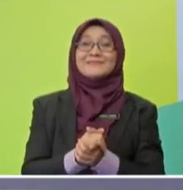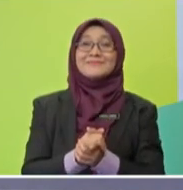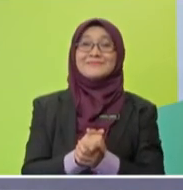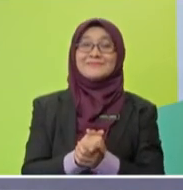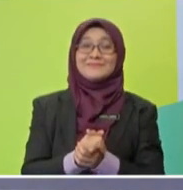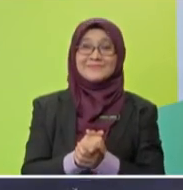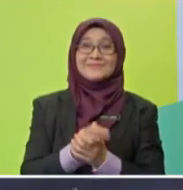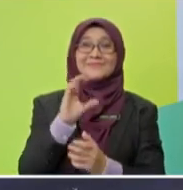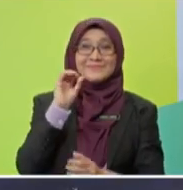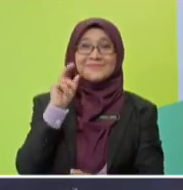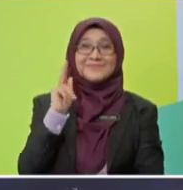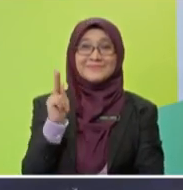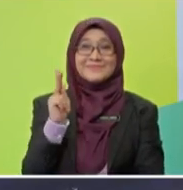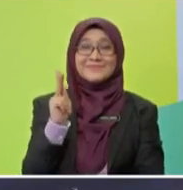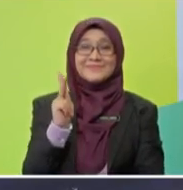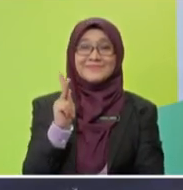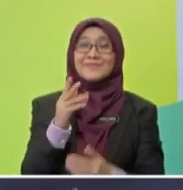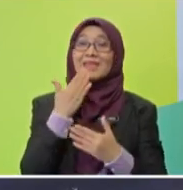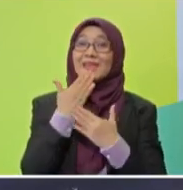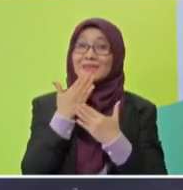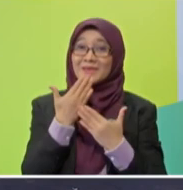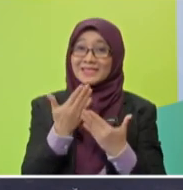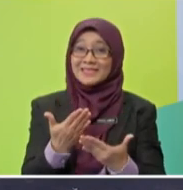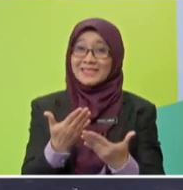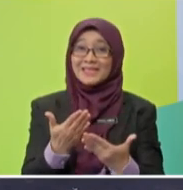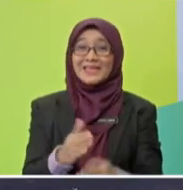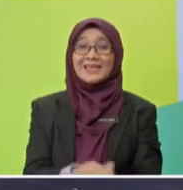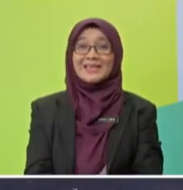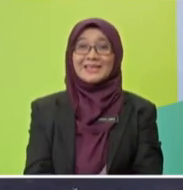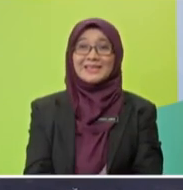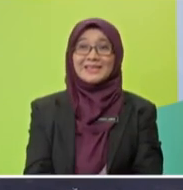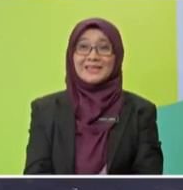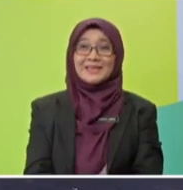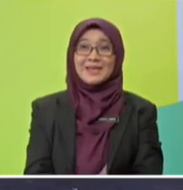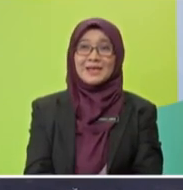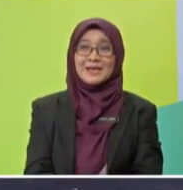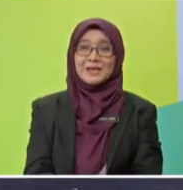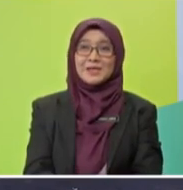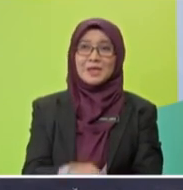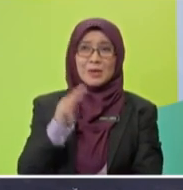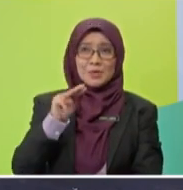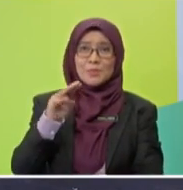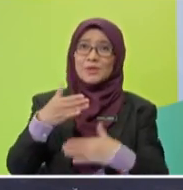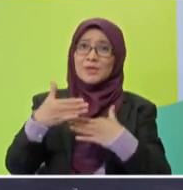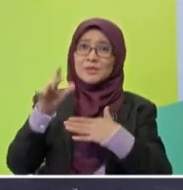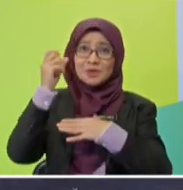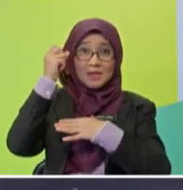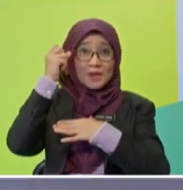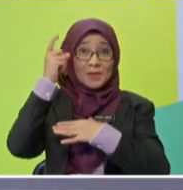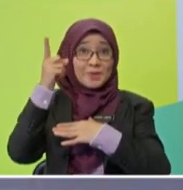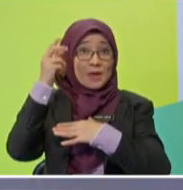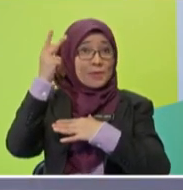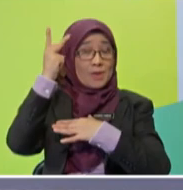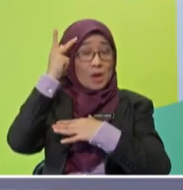oke terima kasih Wah nampaknya tentang konsep